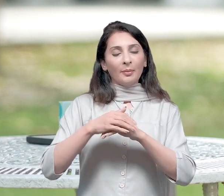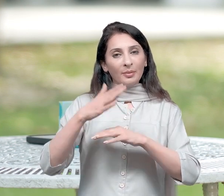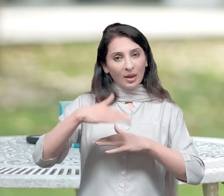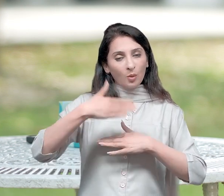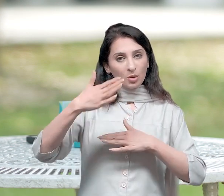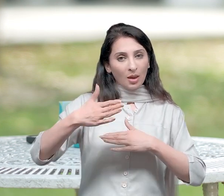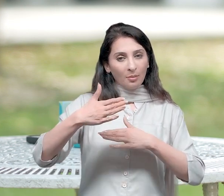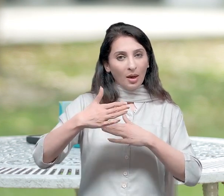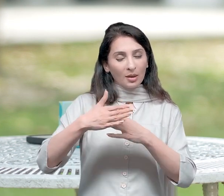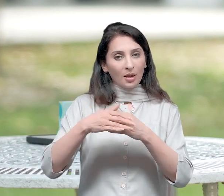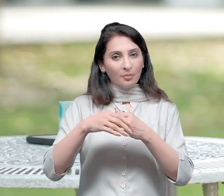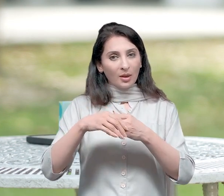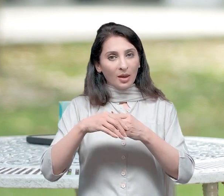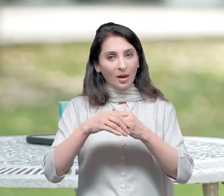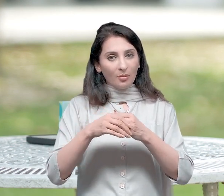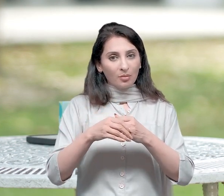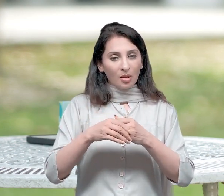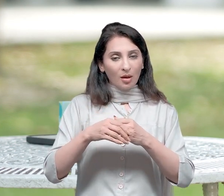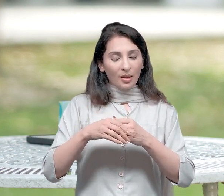کے ایک